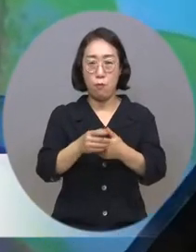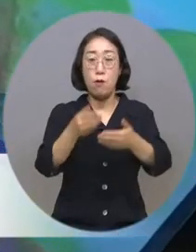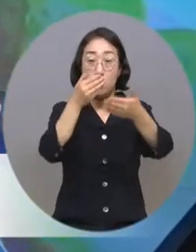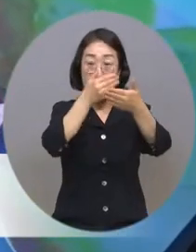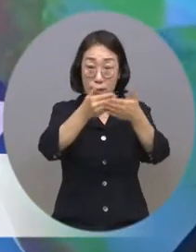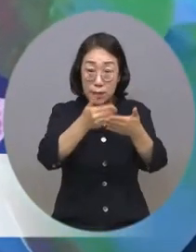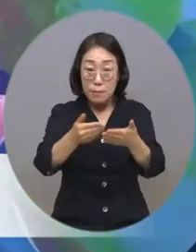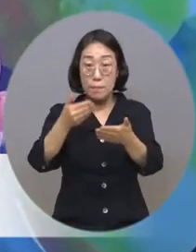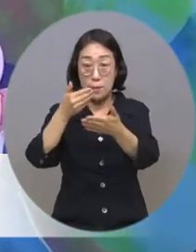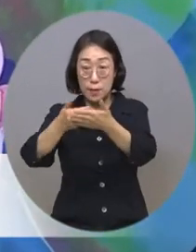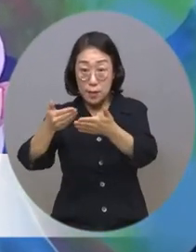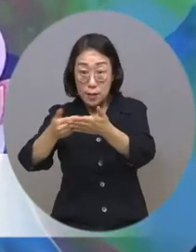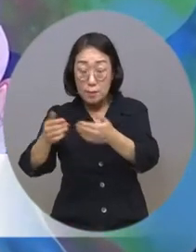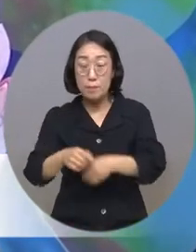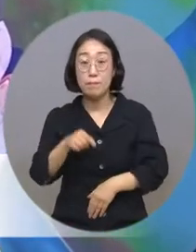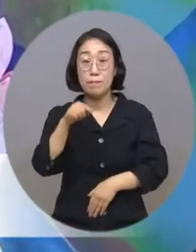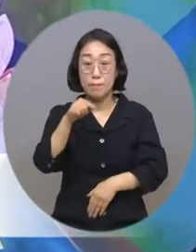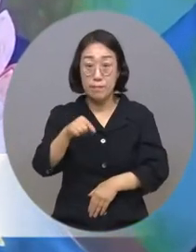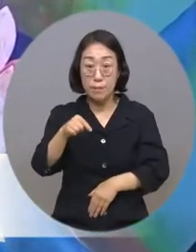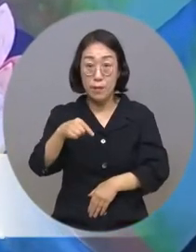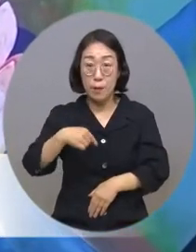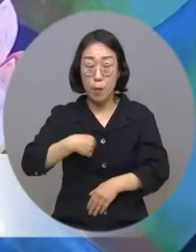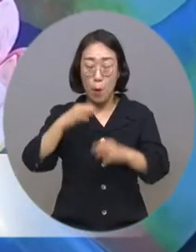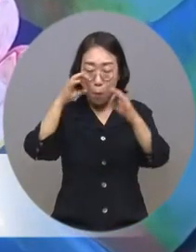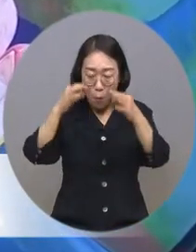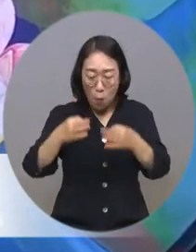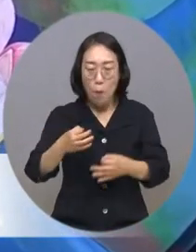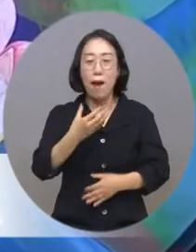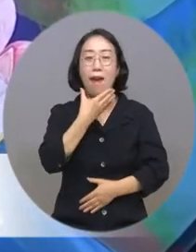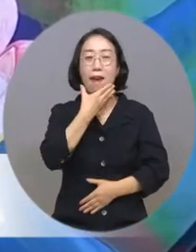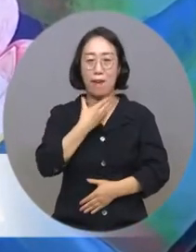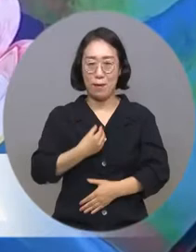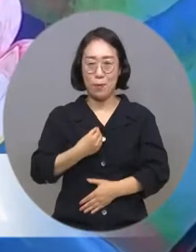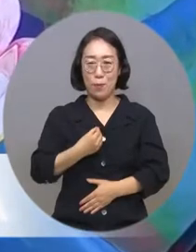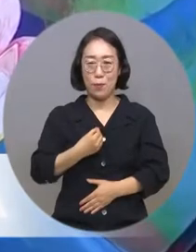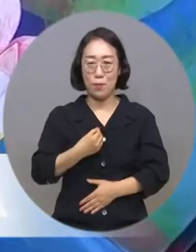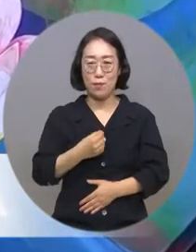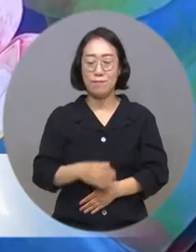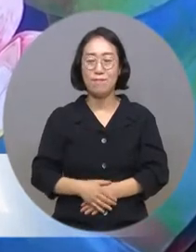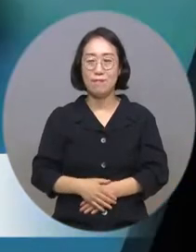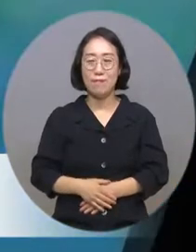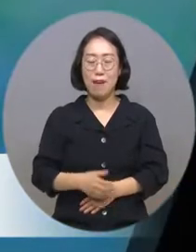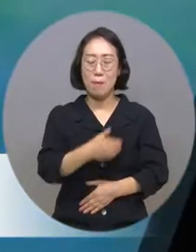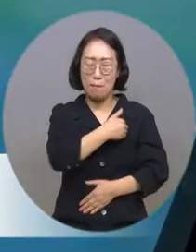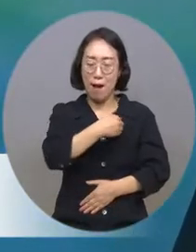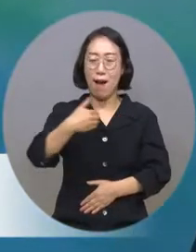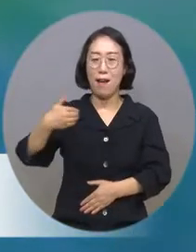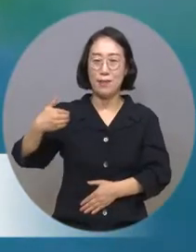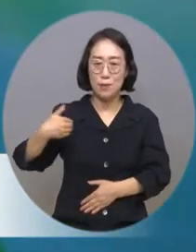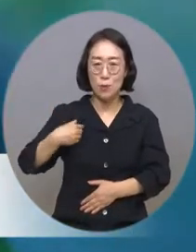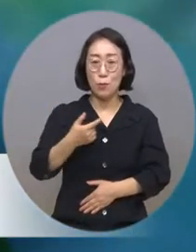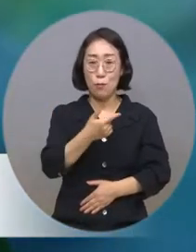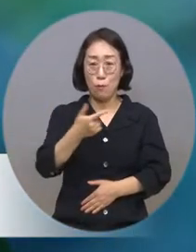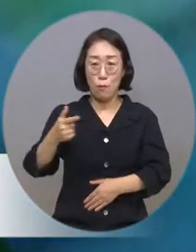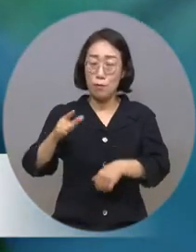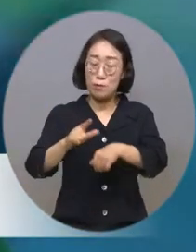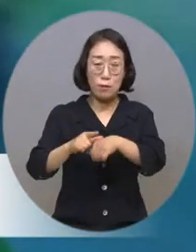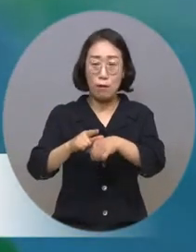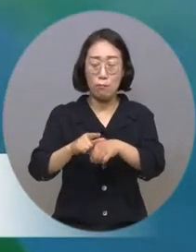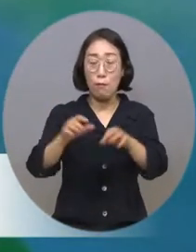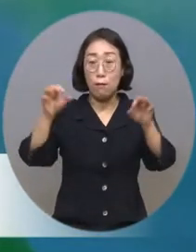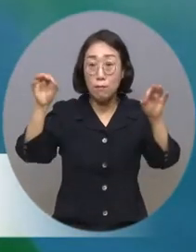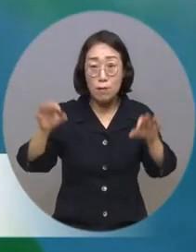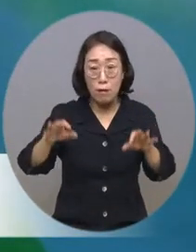모든 것이 연꽃을 그리면 저만의 행복감과 너무나 자아 노출되듯이 시간은 가는 줄